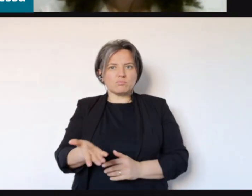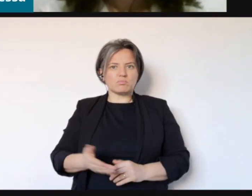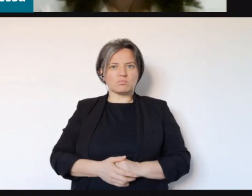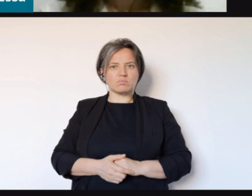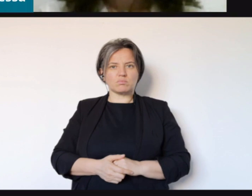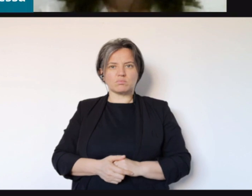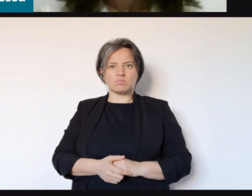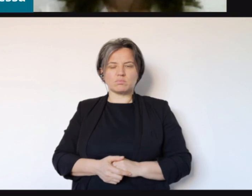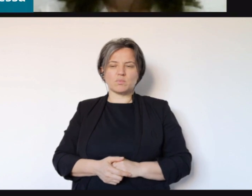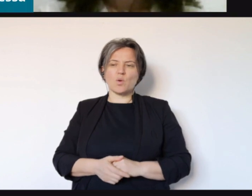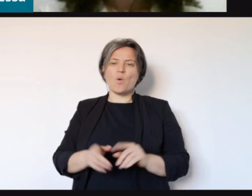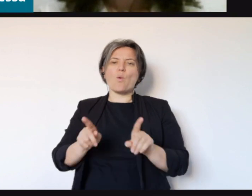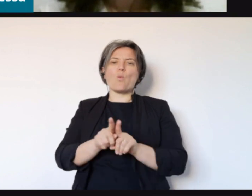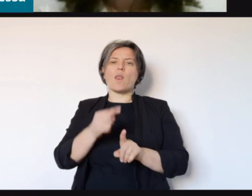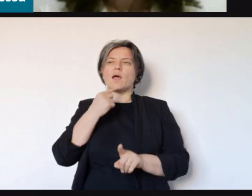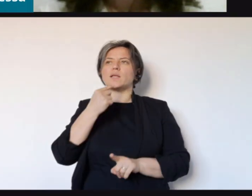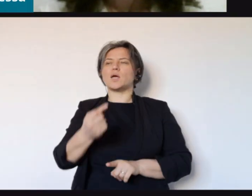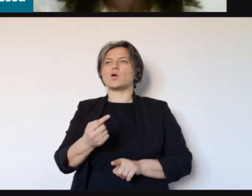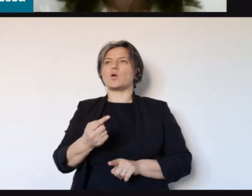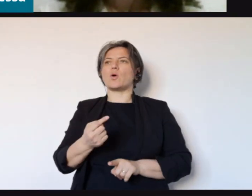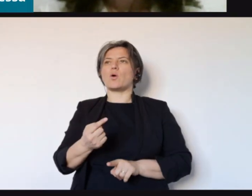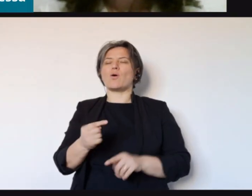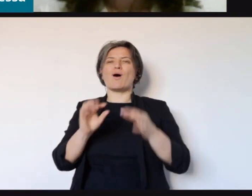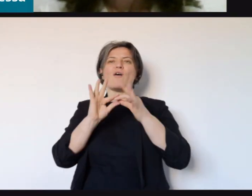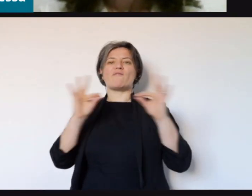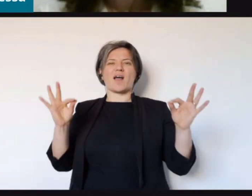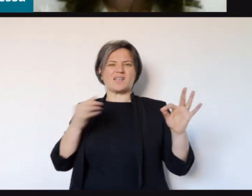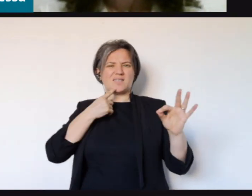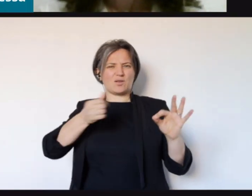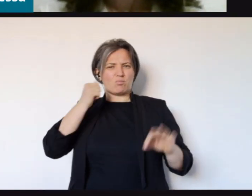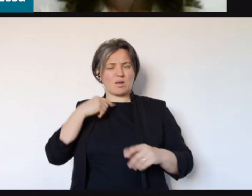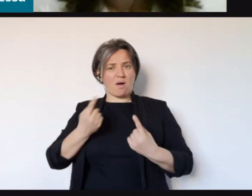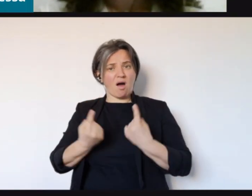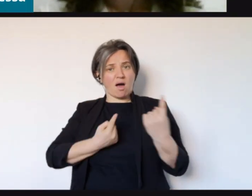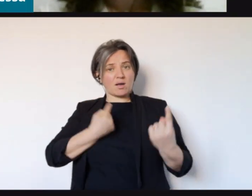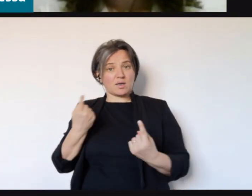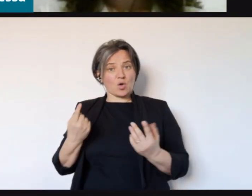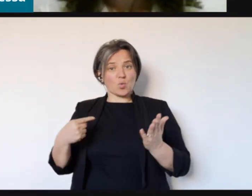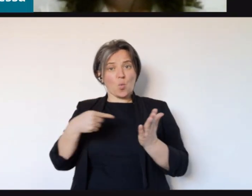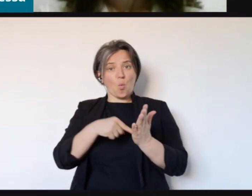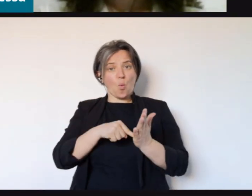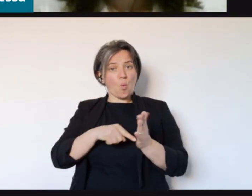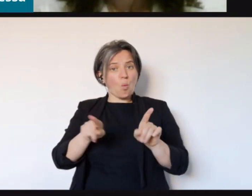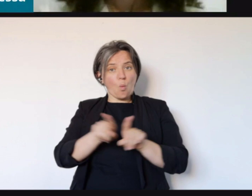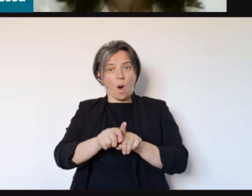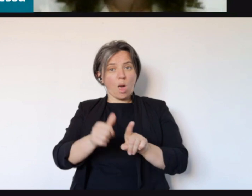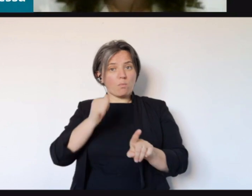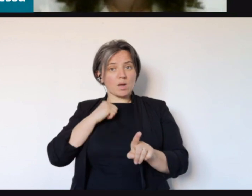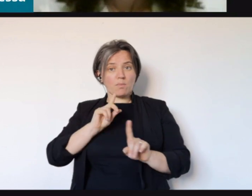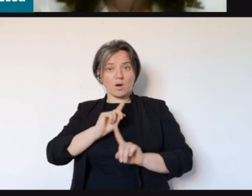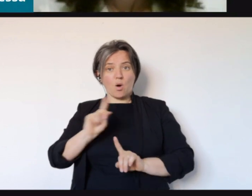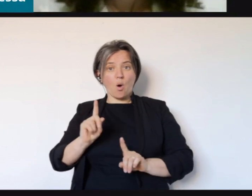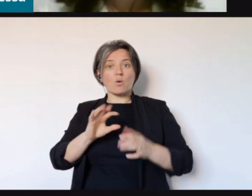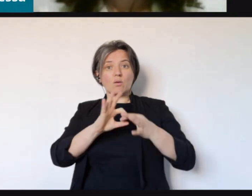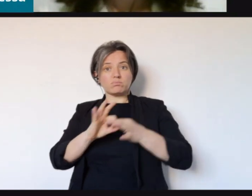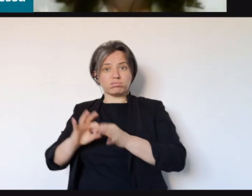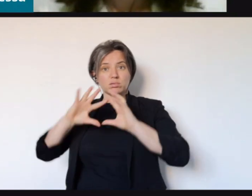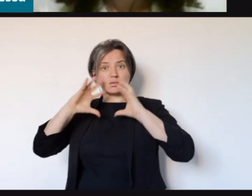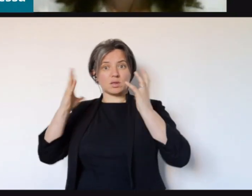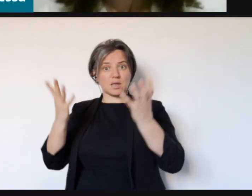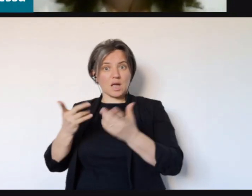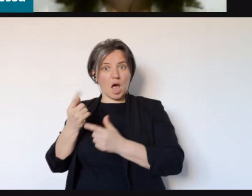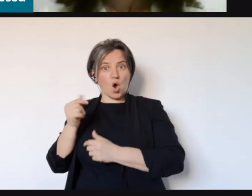sta venendo. È come quelli che dicono niente sarà come prima e quindi ci sarà una crisi